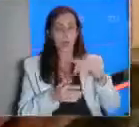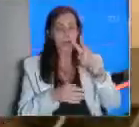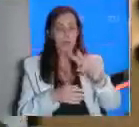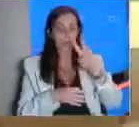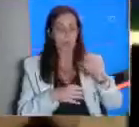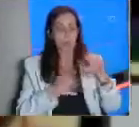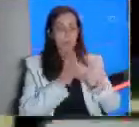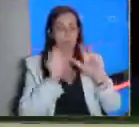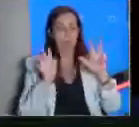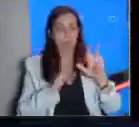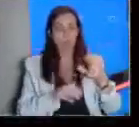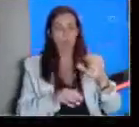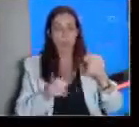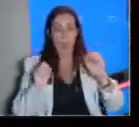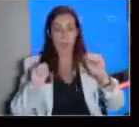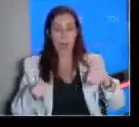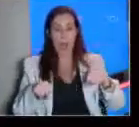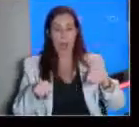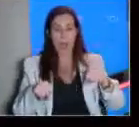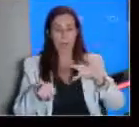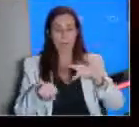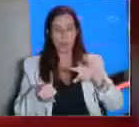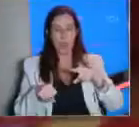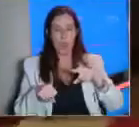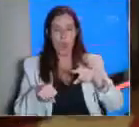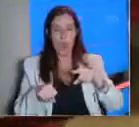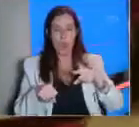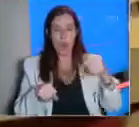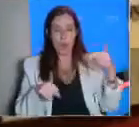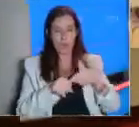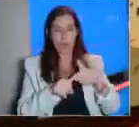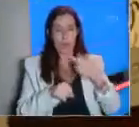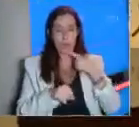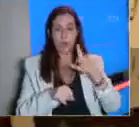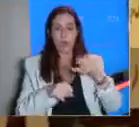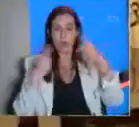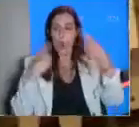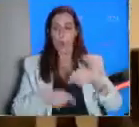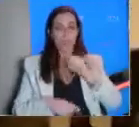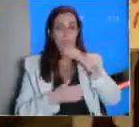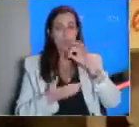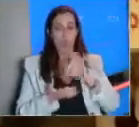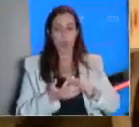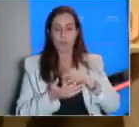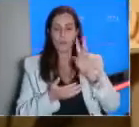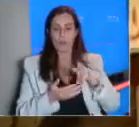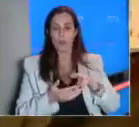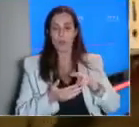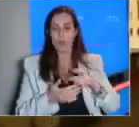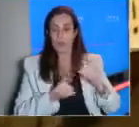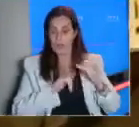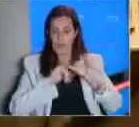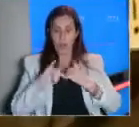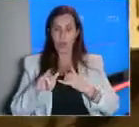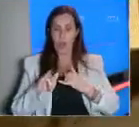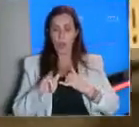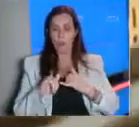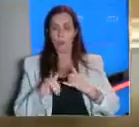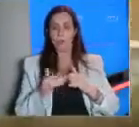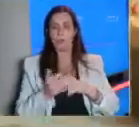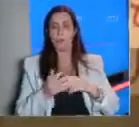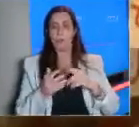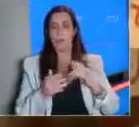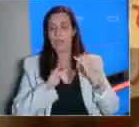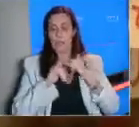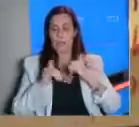שבפברואר 2018, כשיצחק תשובה ובנימין נתניהו בישרו לעם ישראל שיש פה יום היסטורי, ויש ייצוא, נחתם מזכר הבנות